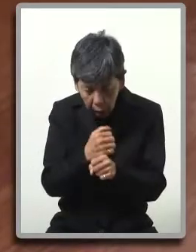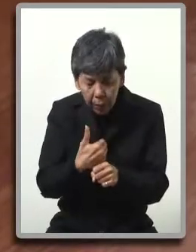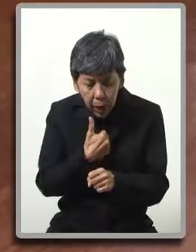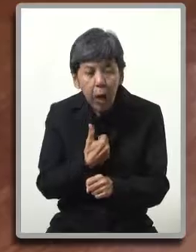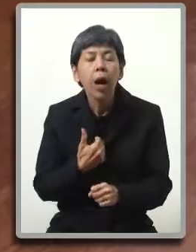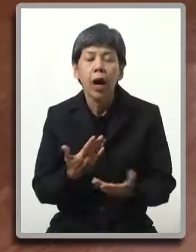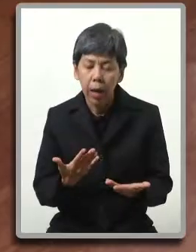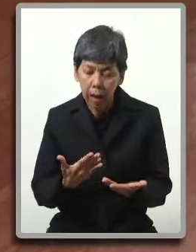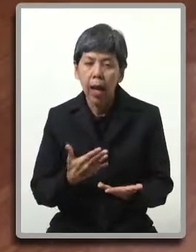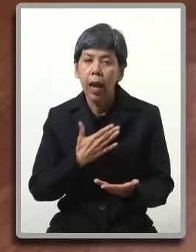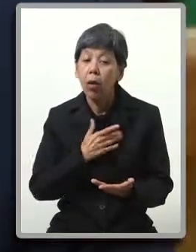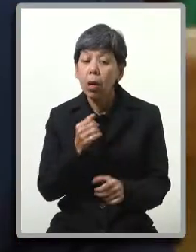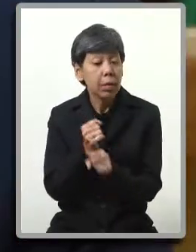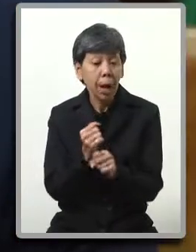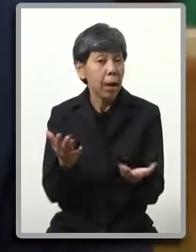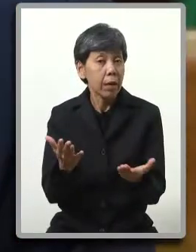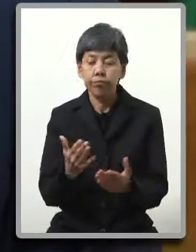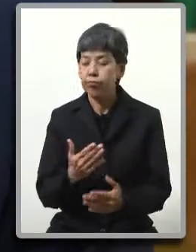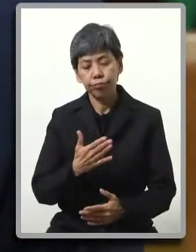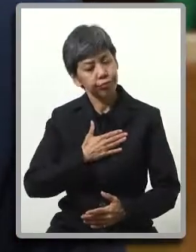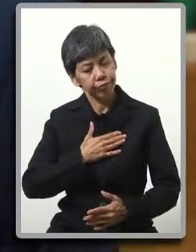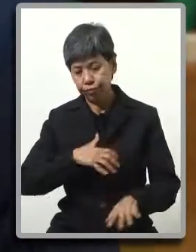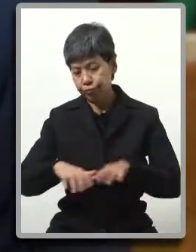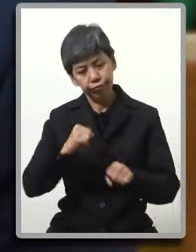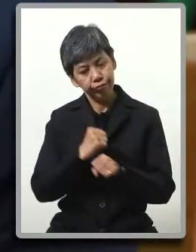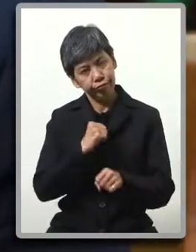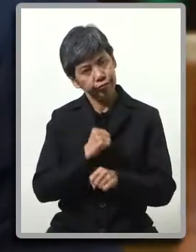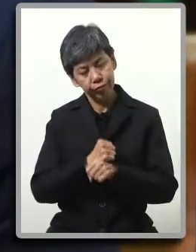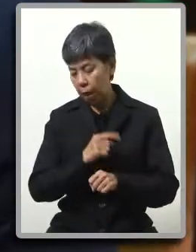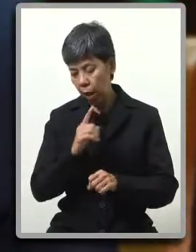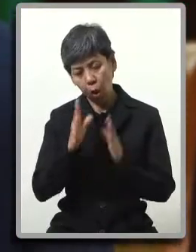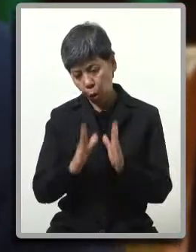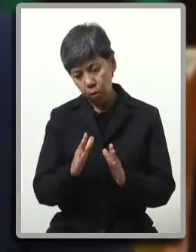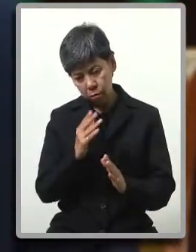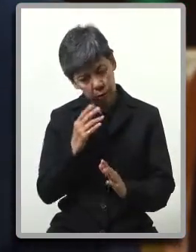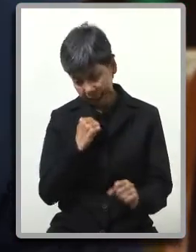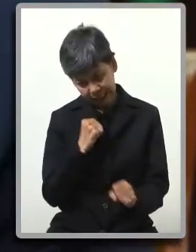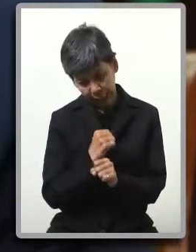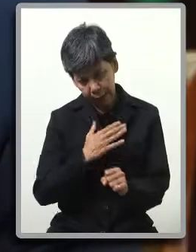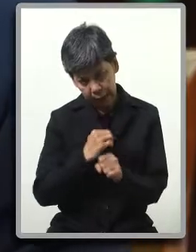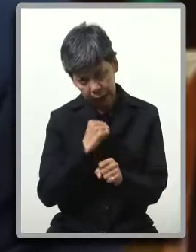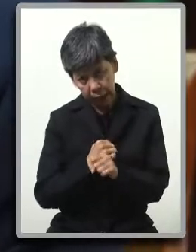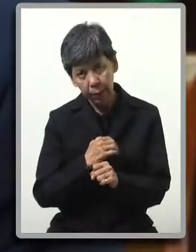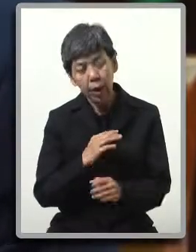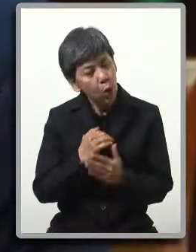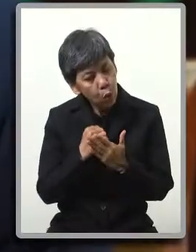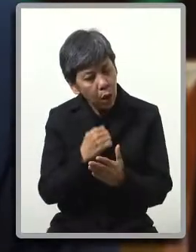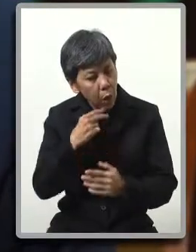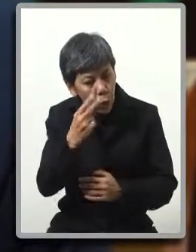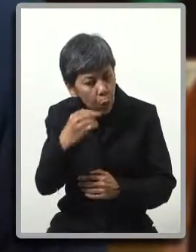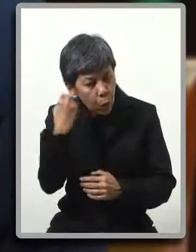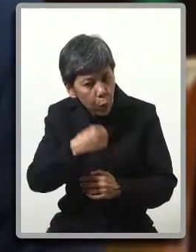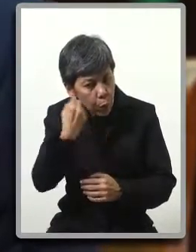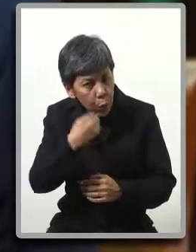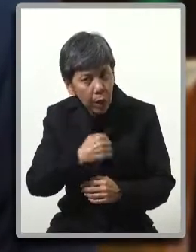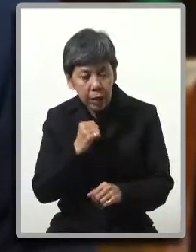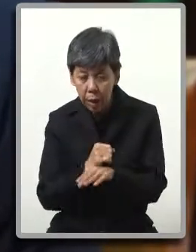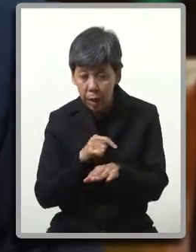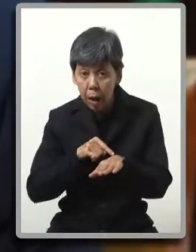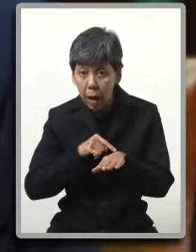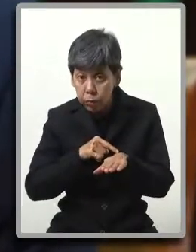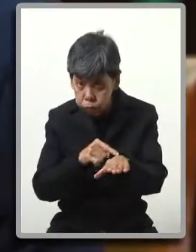หมดแล้วผมก็บอกว่าถ้าท่านไม่ทำผมทำเองแล้วผมจะส่งคนของผมลงไปทำผมส่งคนลงไปทุกวัน